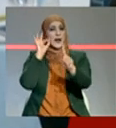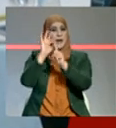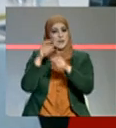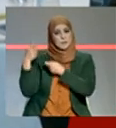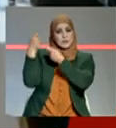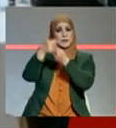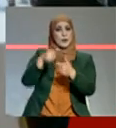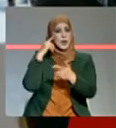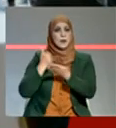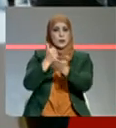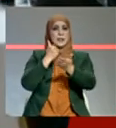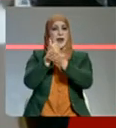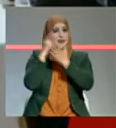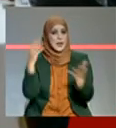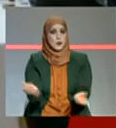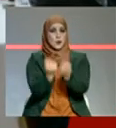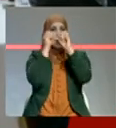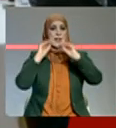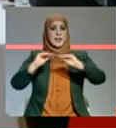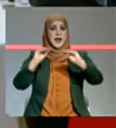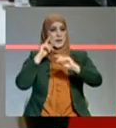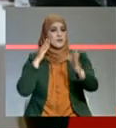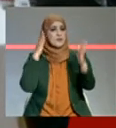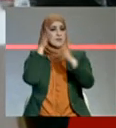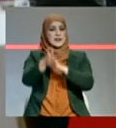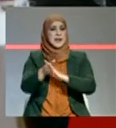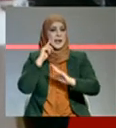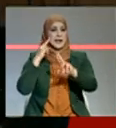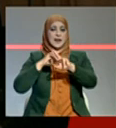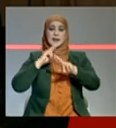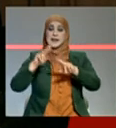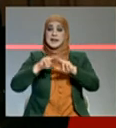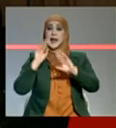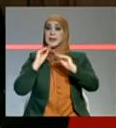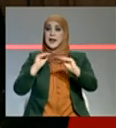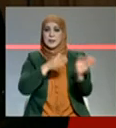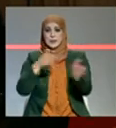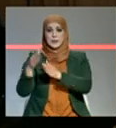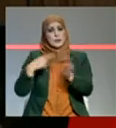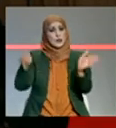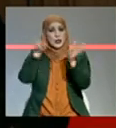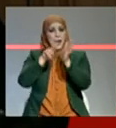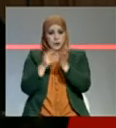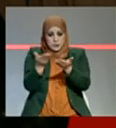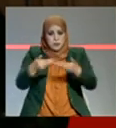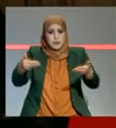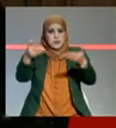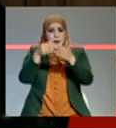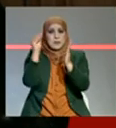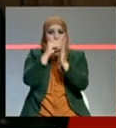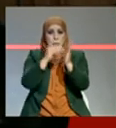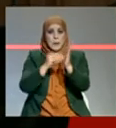تمويلها والمساعدة على النهوض بها في اتجاه تحقيق الجودة لهذه المنظومة. مش باش نعاودوا التشخيص، لأنه ثم